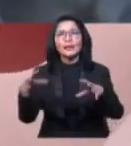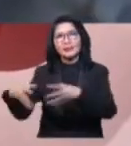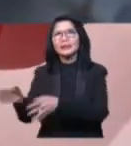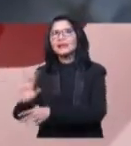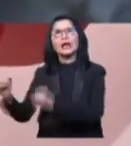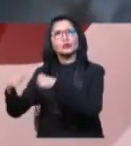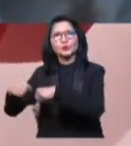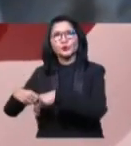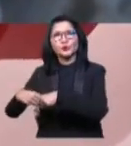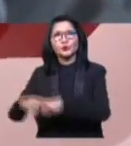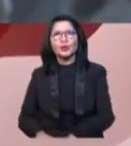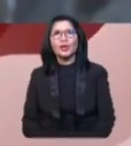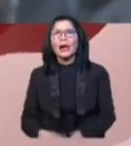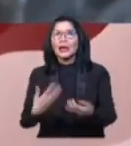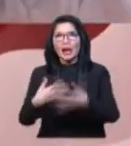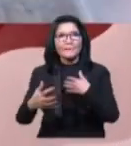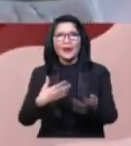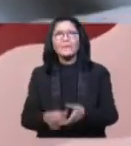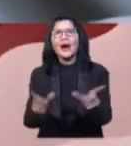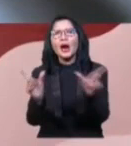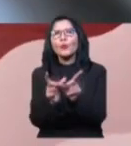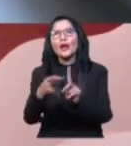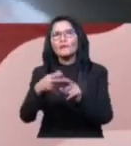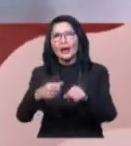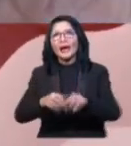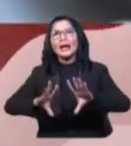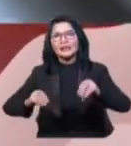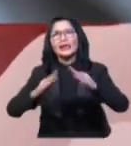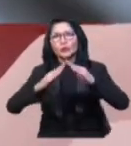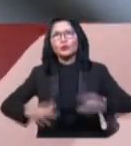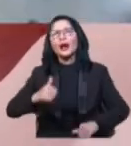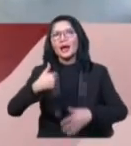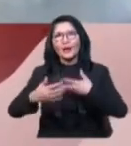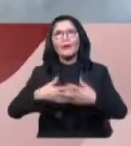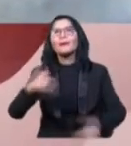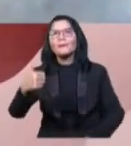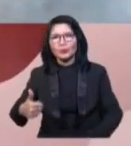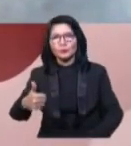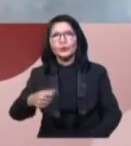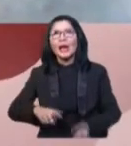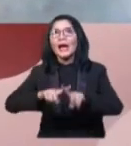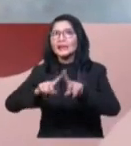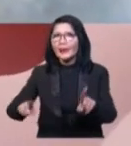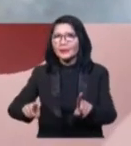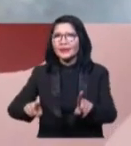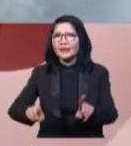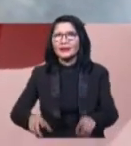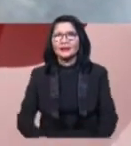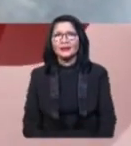sisi, oke, WFH memang menekan laju penyebaran COVID, tapi ada